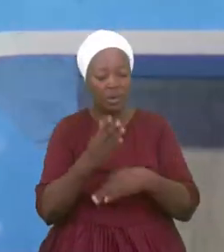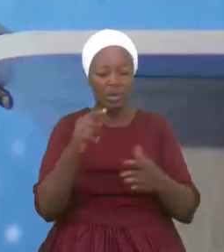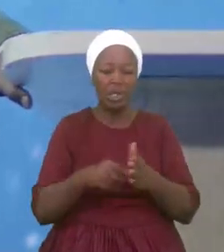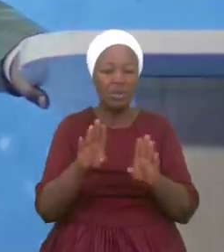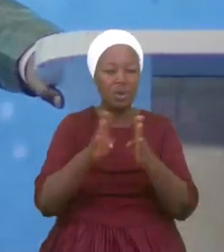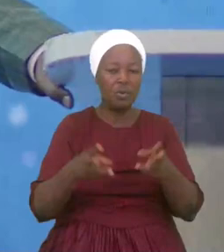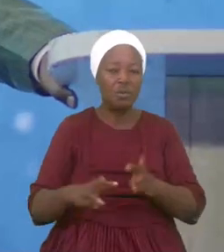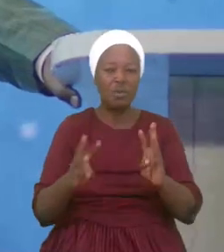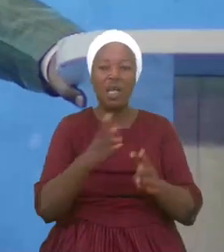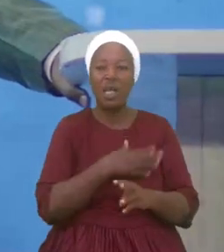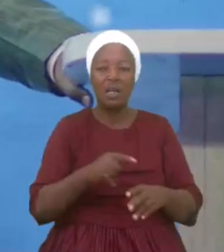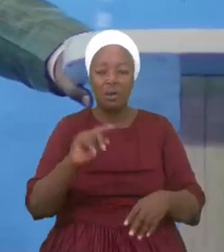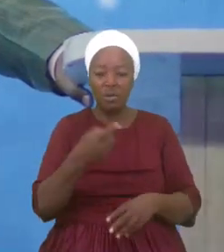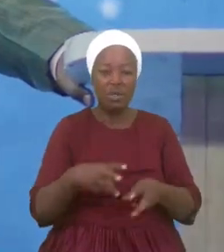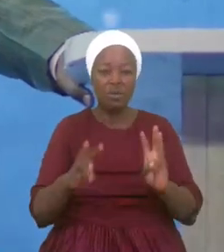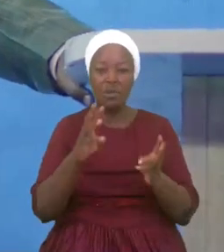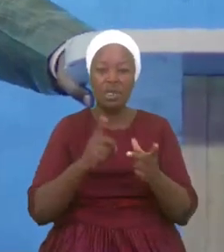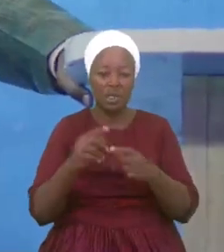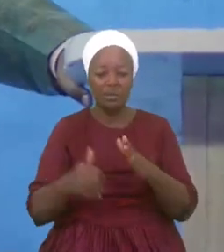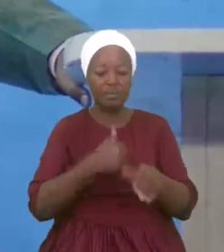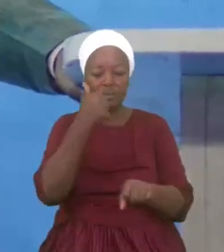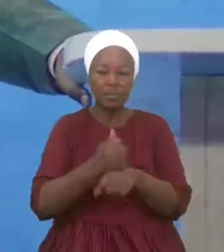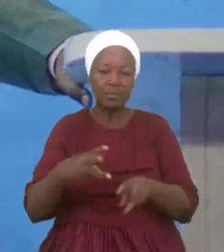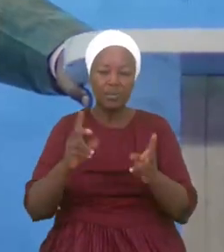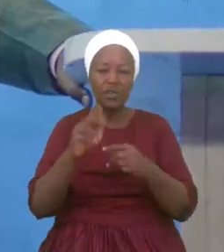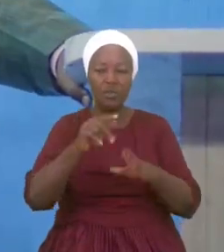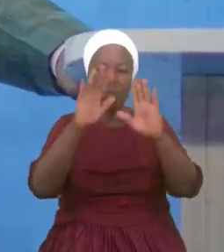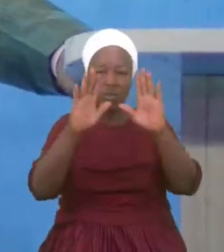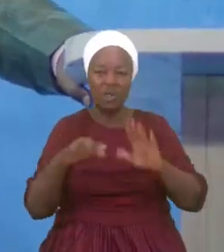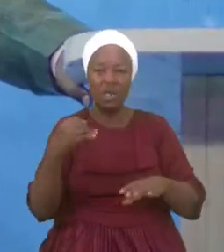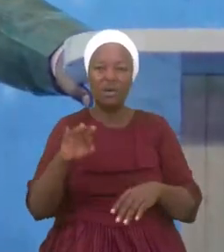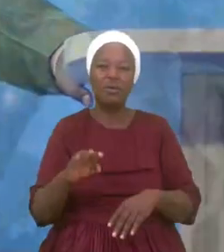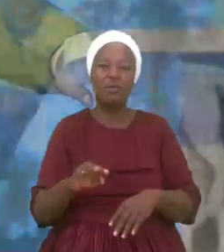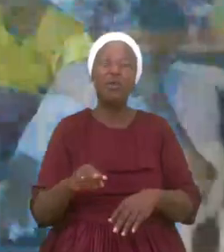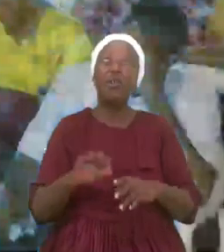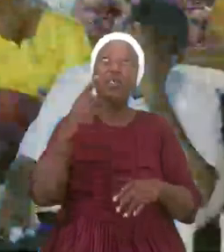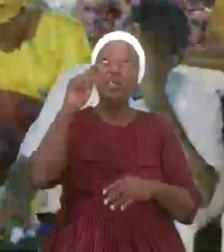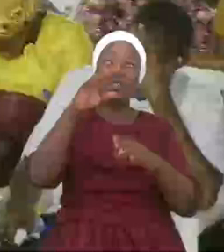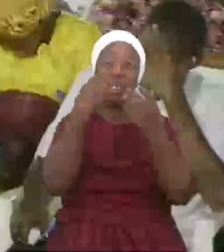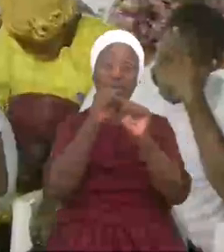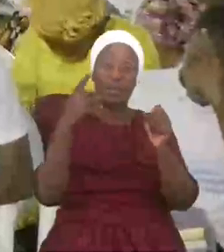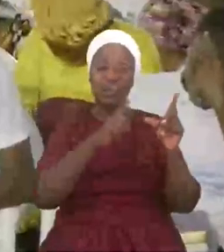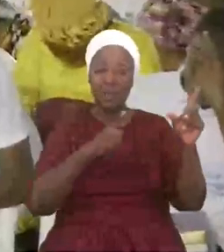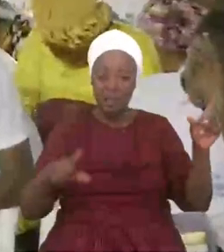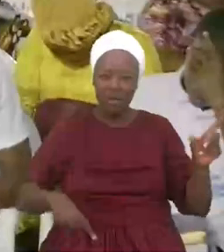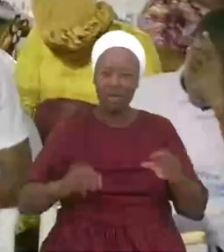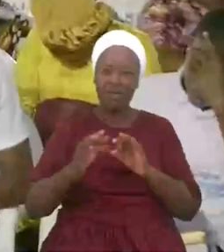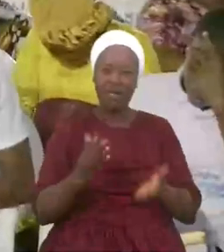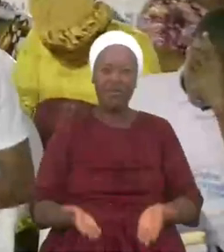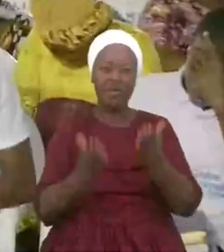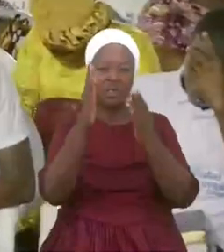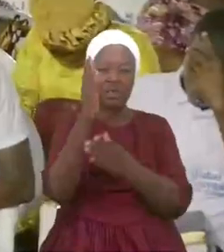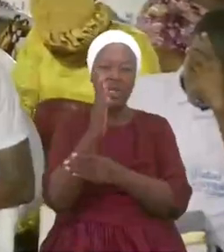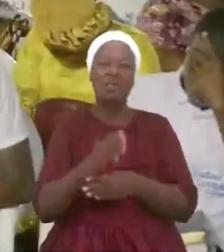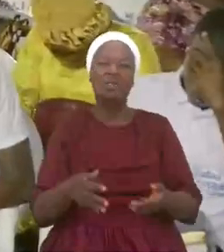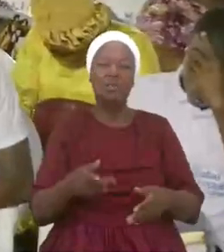pour que vous soyez levé la même maintenant tu veux vouloir passer par la voix ouverte la voix unique la voix ordonnée